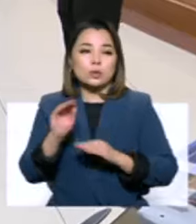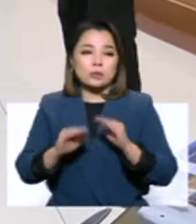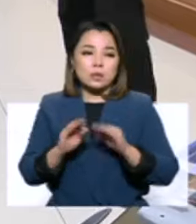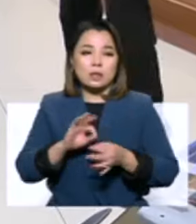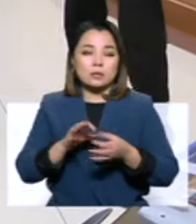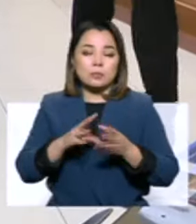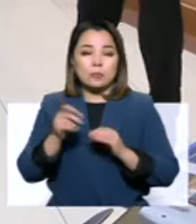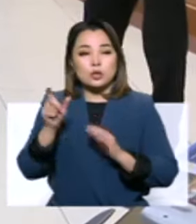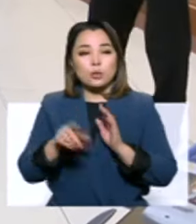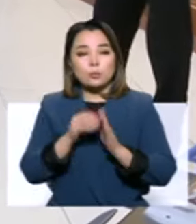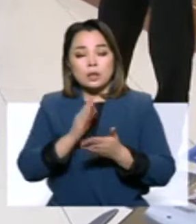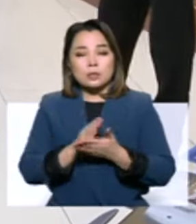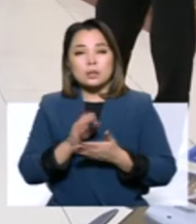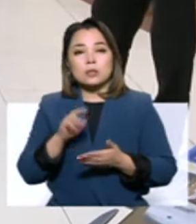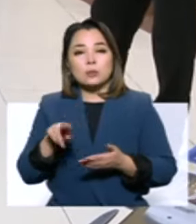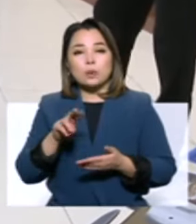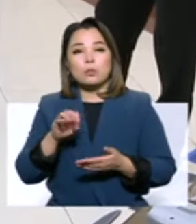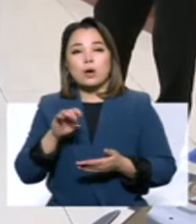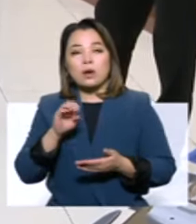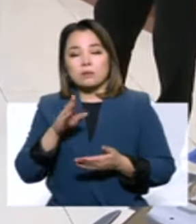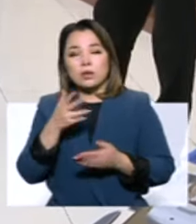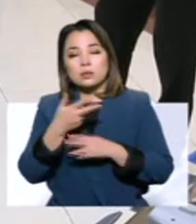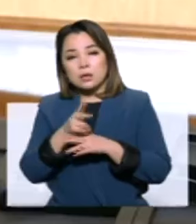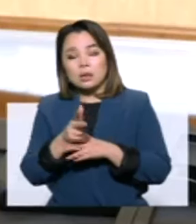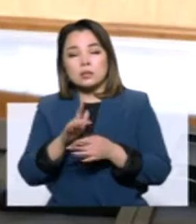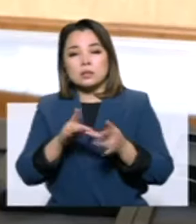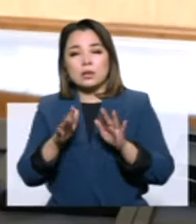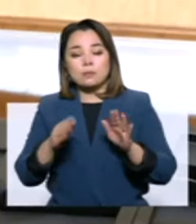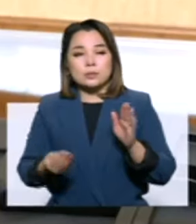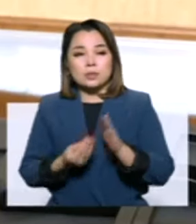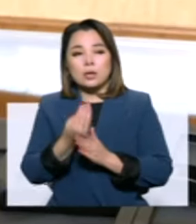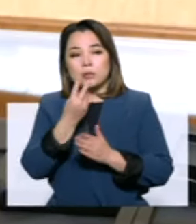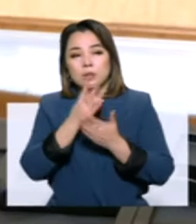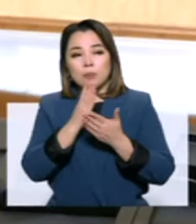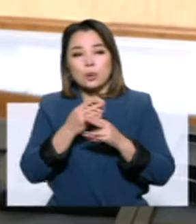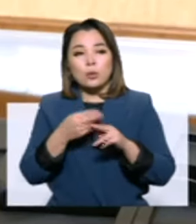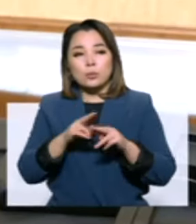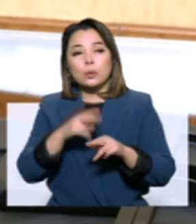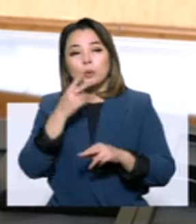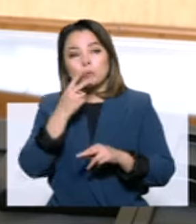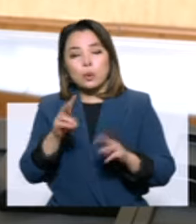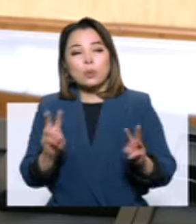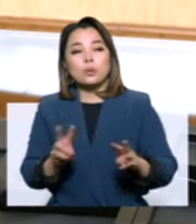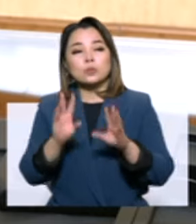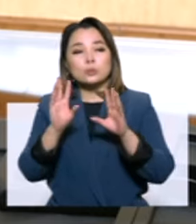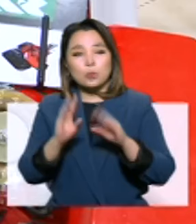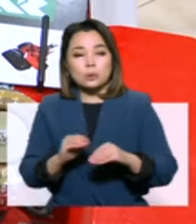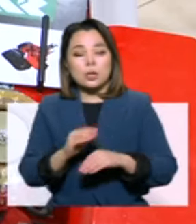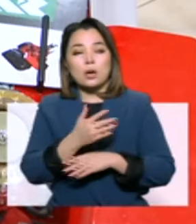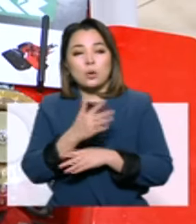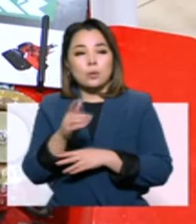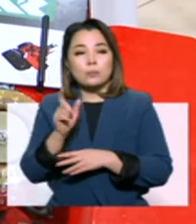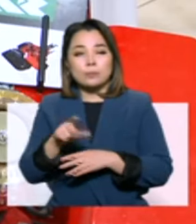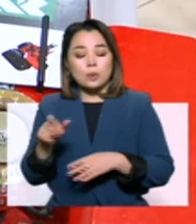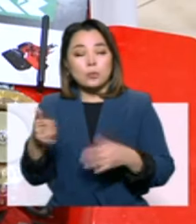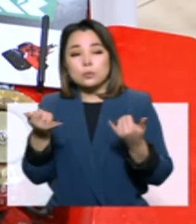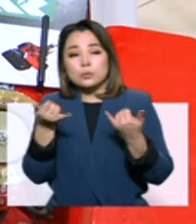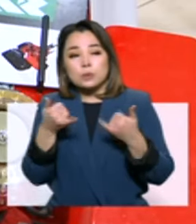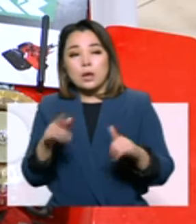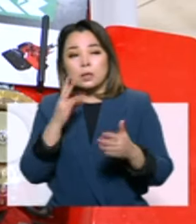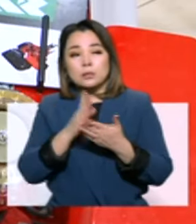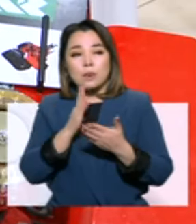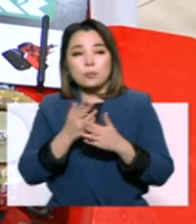құрал-жабдықты депутат Дәулет Мұқаев түсіріп, әлеуметтік желіге сала қойған. Оны көрген өрт сөндірушілер мен орманшылар аң-таң